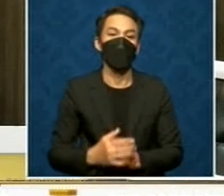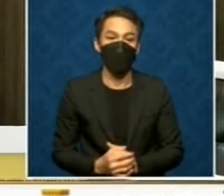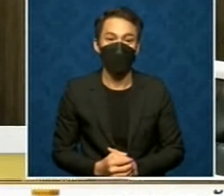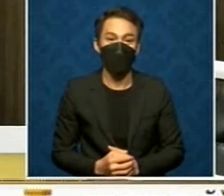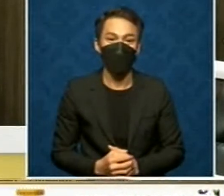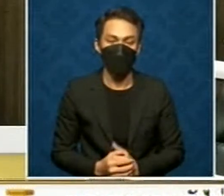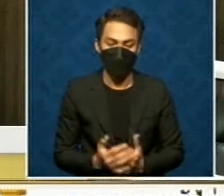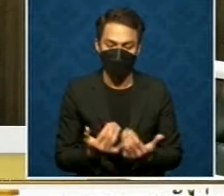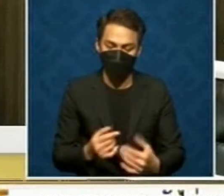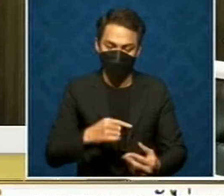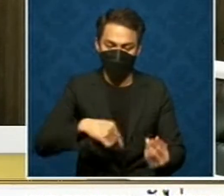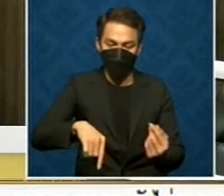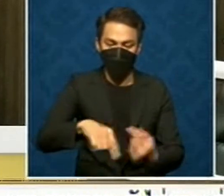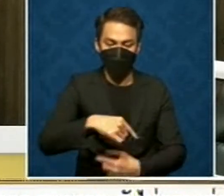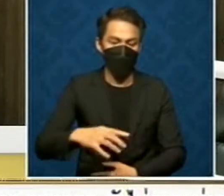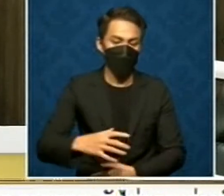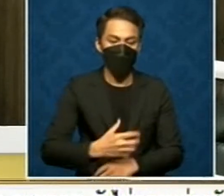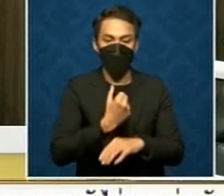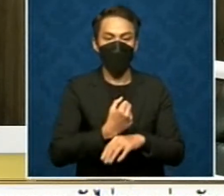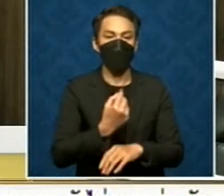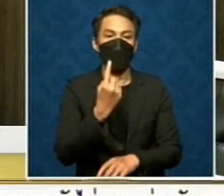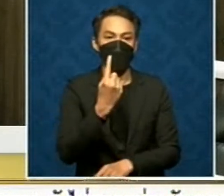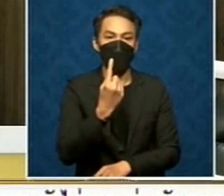กินรวบเบ Sets